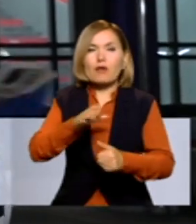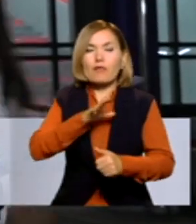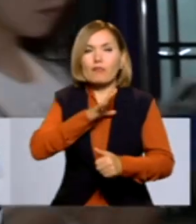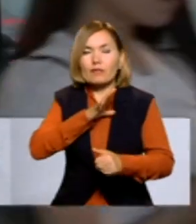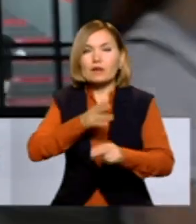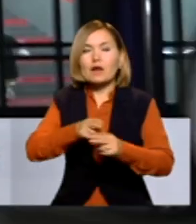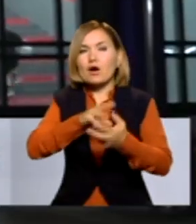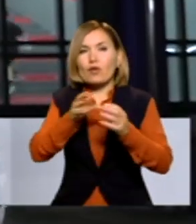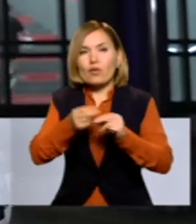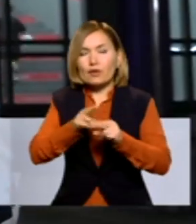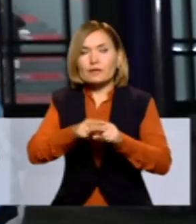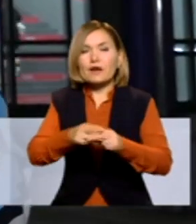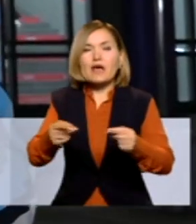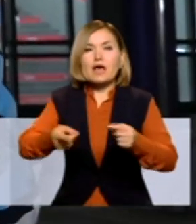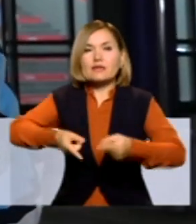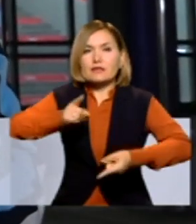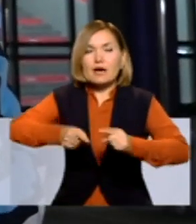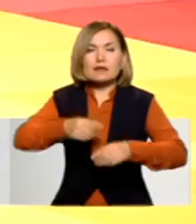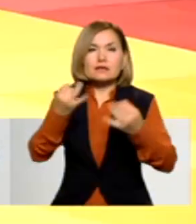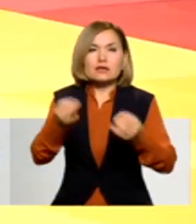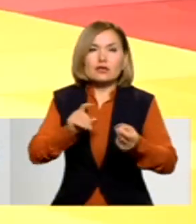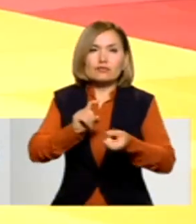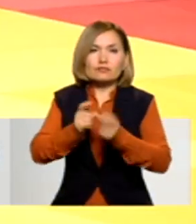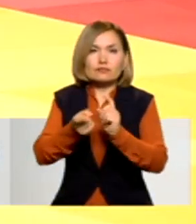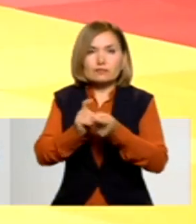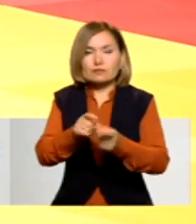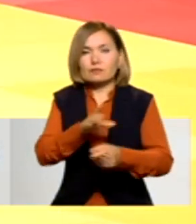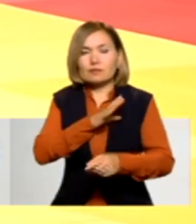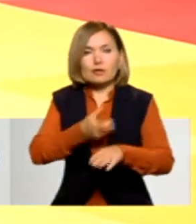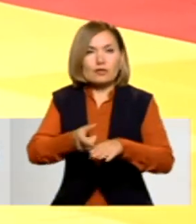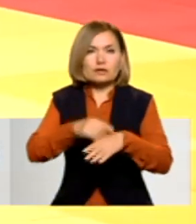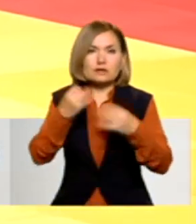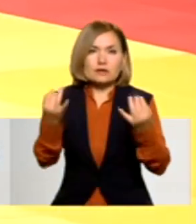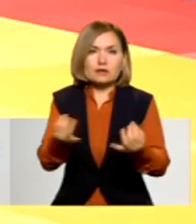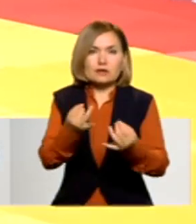Линпинг аренада нағыз тайталас болды.